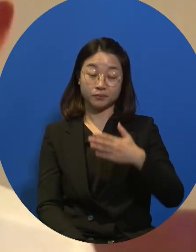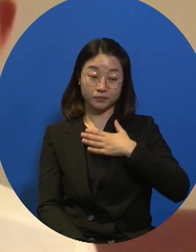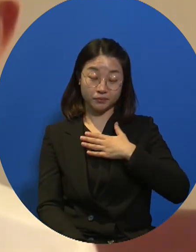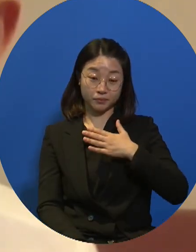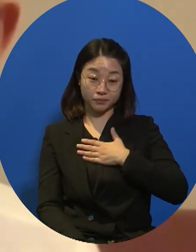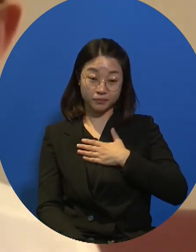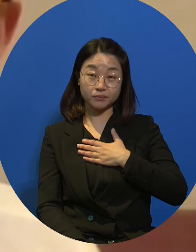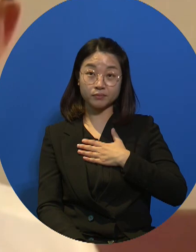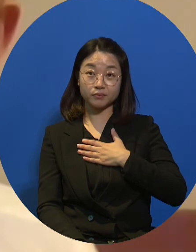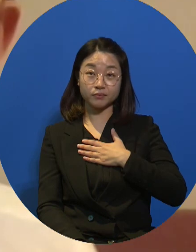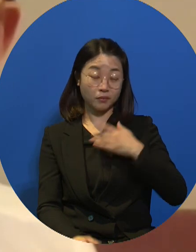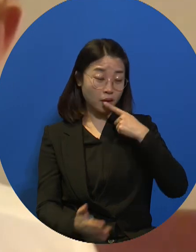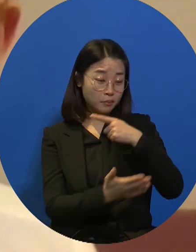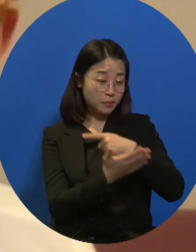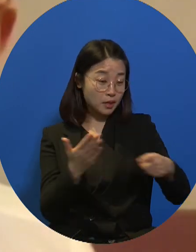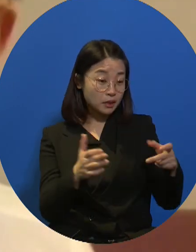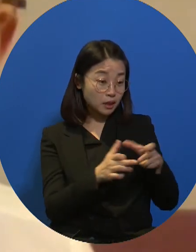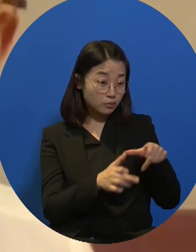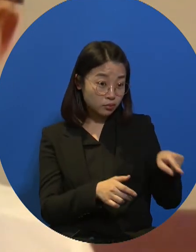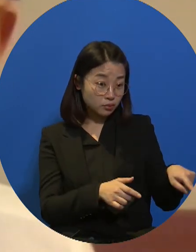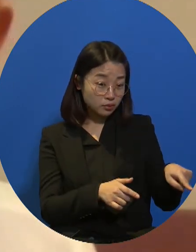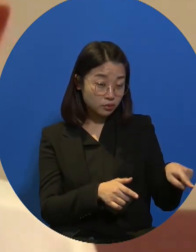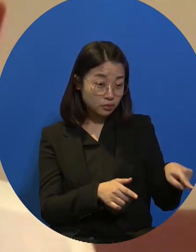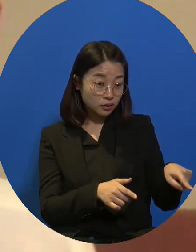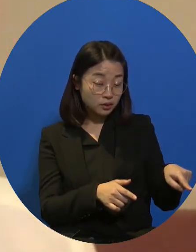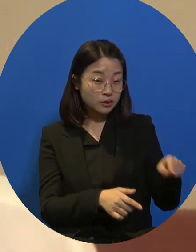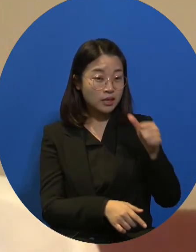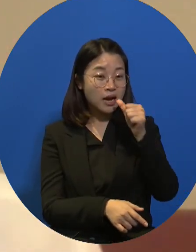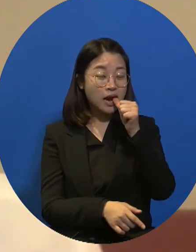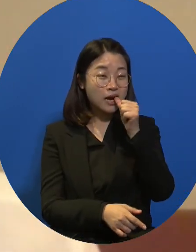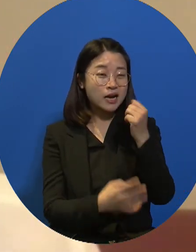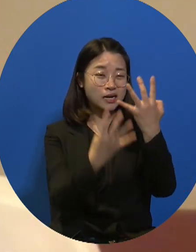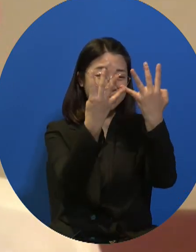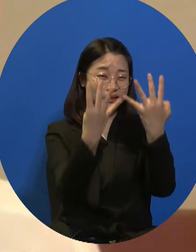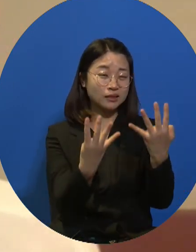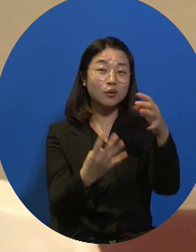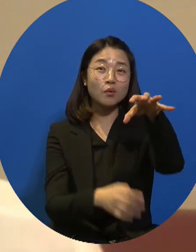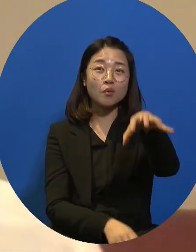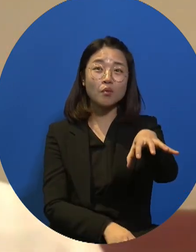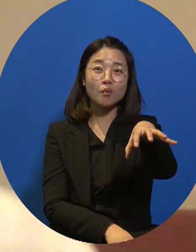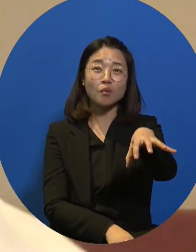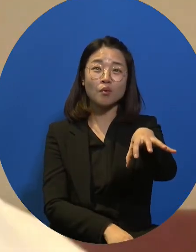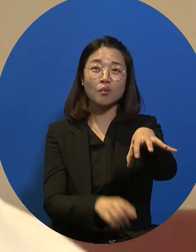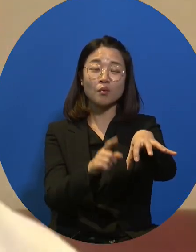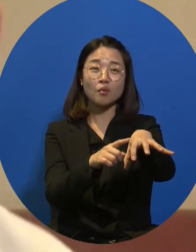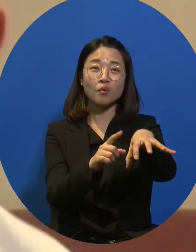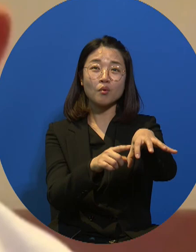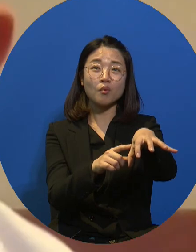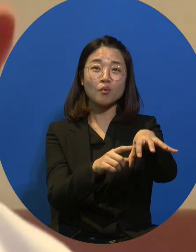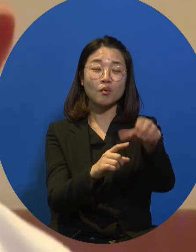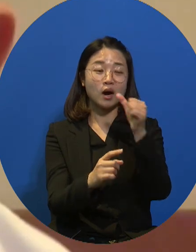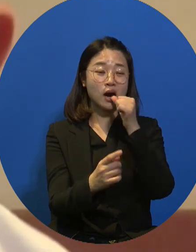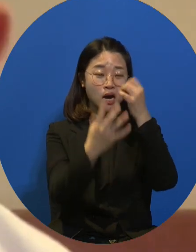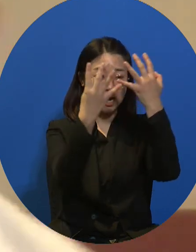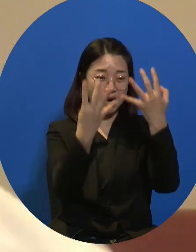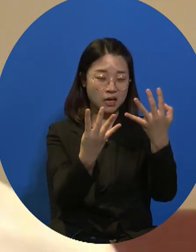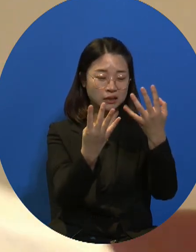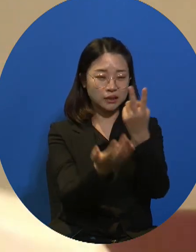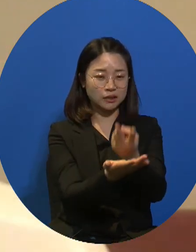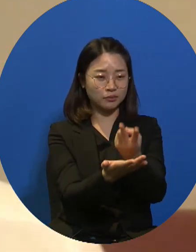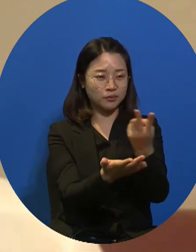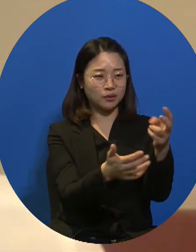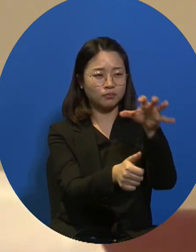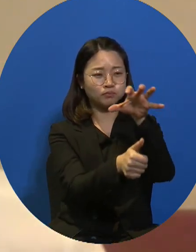즉 저희 피해자를 아주 오래된 철창으로 되어 있는 그런 케이지, 침대에 가둬두는